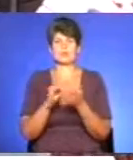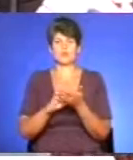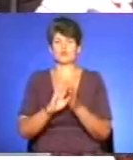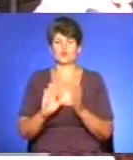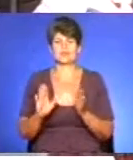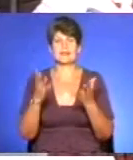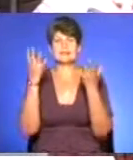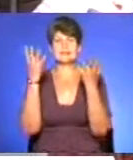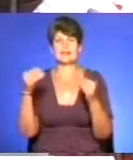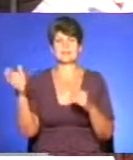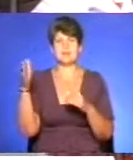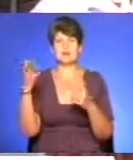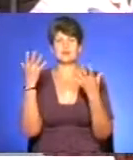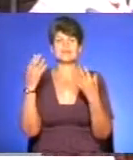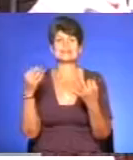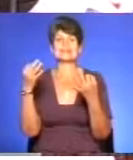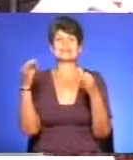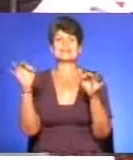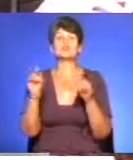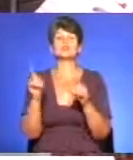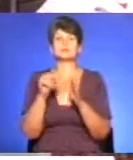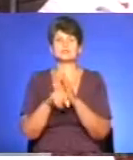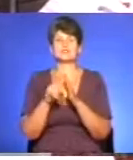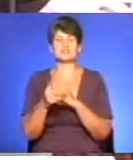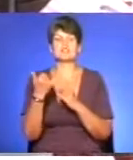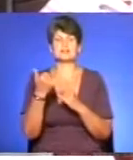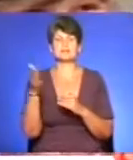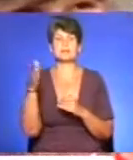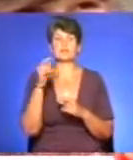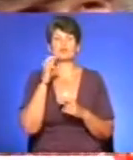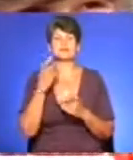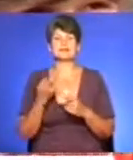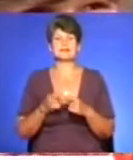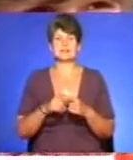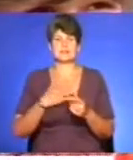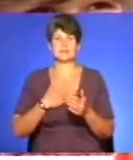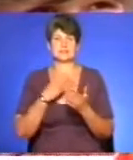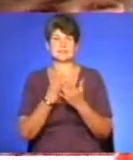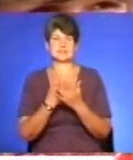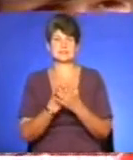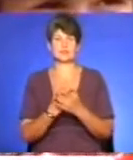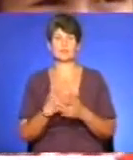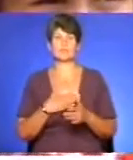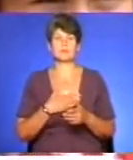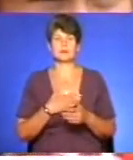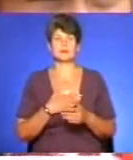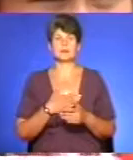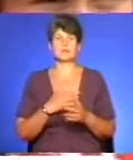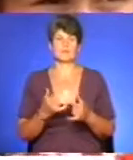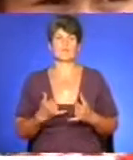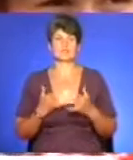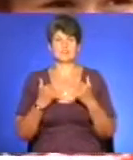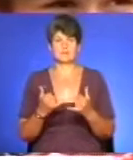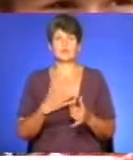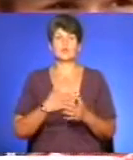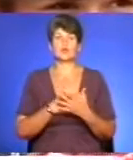прапора, День незалежності. Для вас прапор український – це? Це наш символ, ми поважаємо його, ми любимо